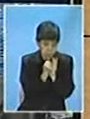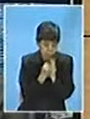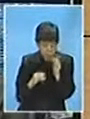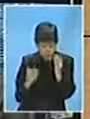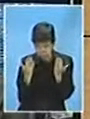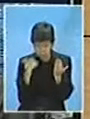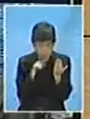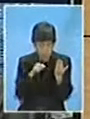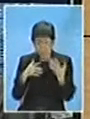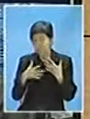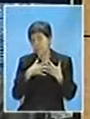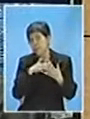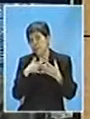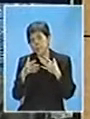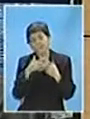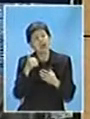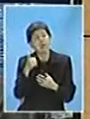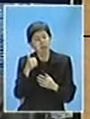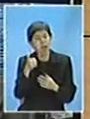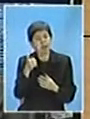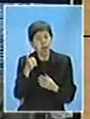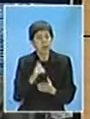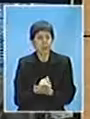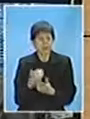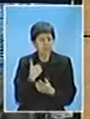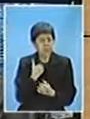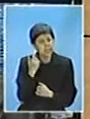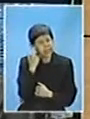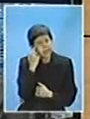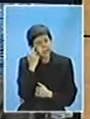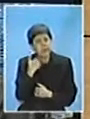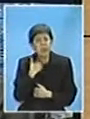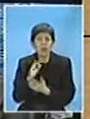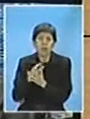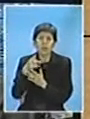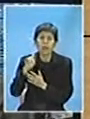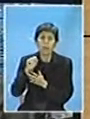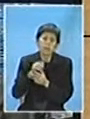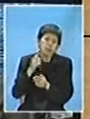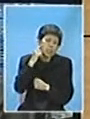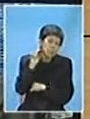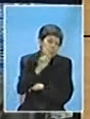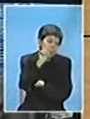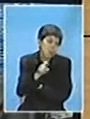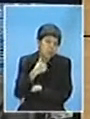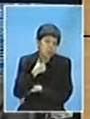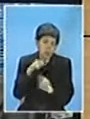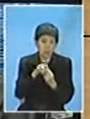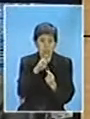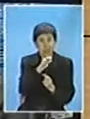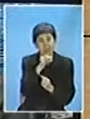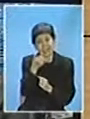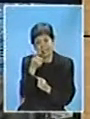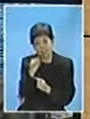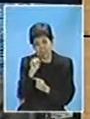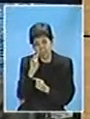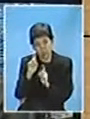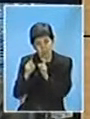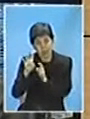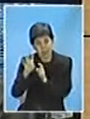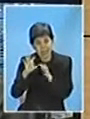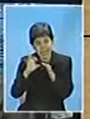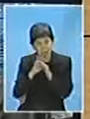มก็ไม่ขัดข้องอะไรก็เพียงแต่ว่ามีข้อสังเกตที่อาจารย์ประเสริฐท่านตั้งไว้ในมาตรา17วงเล็บ4ในเรื่องของวา